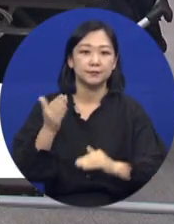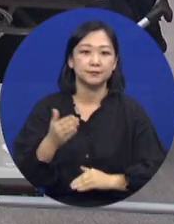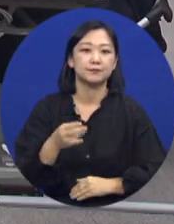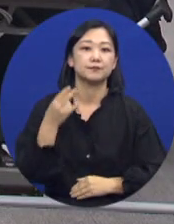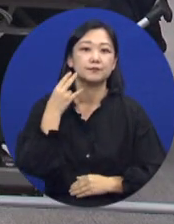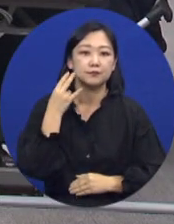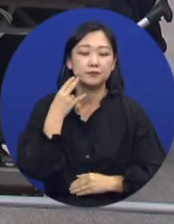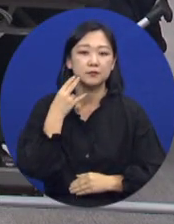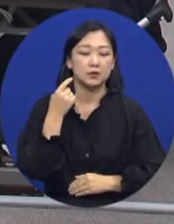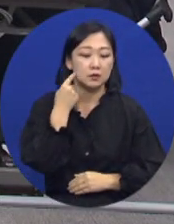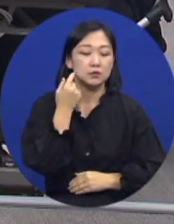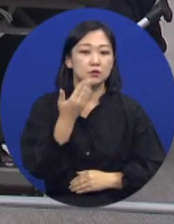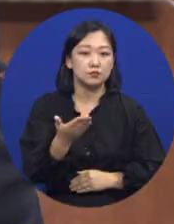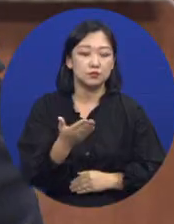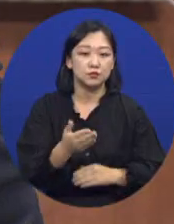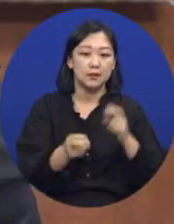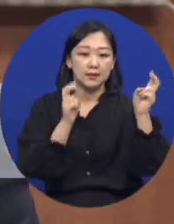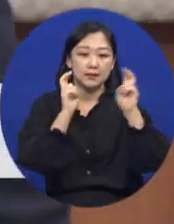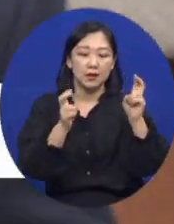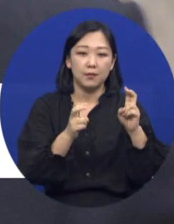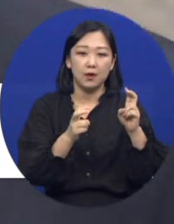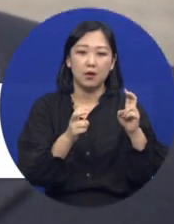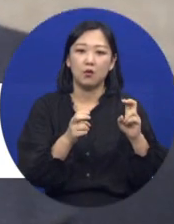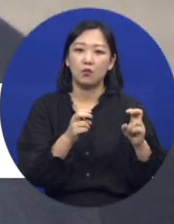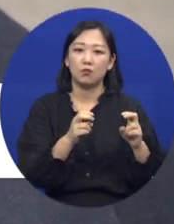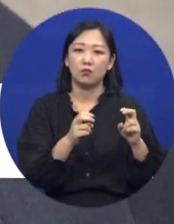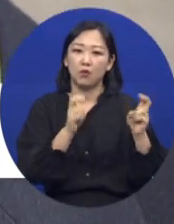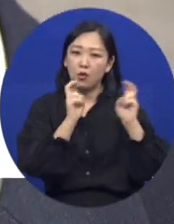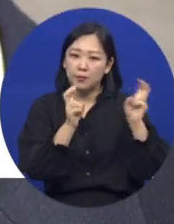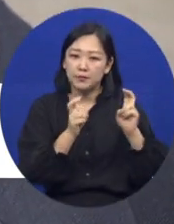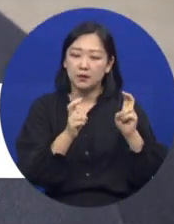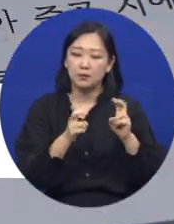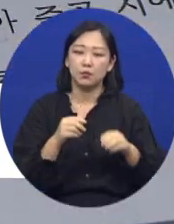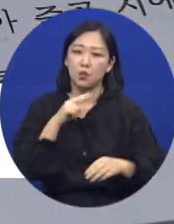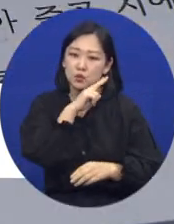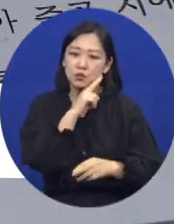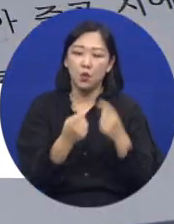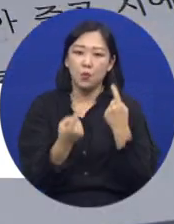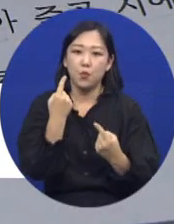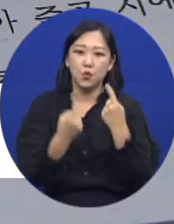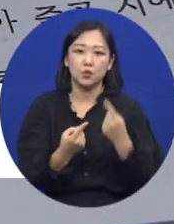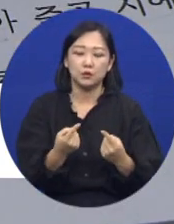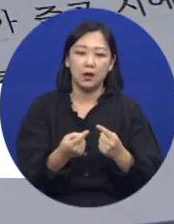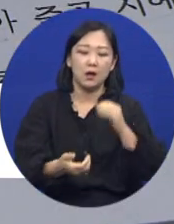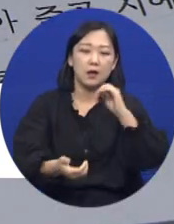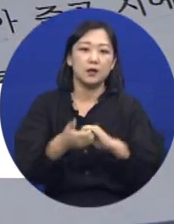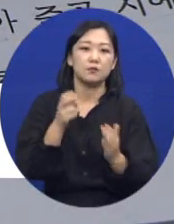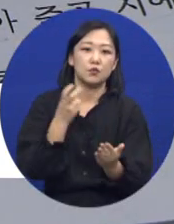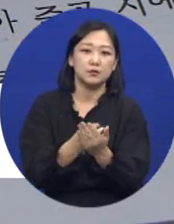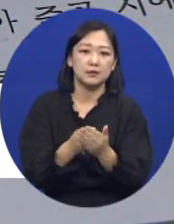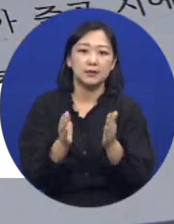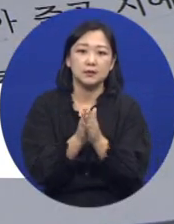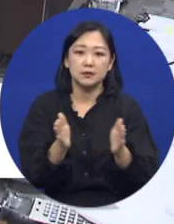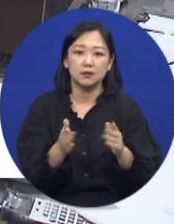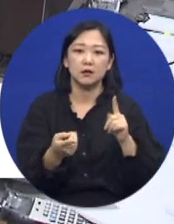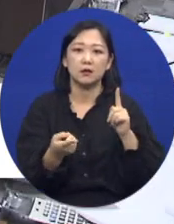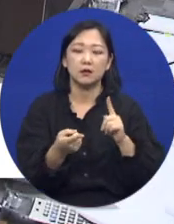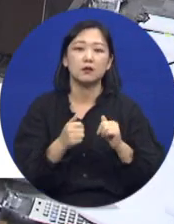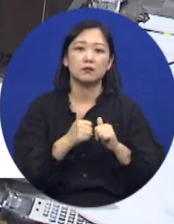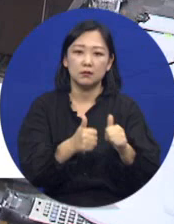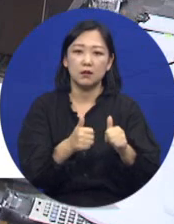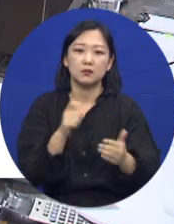그런데 질의는 제주시와 개발업체 사이의 협약서를 놓고 불거진 의혹보다 도시공원 일몰제 시행에 따른 시급성을